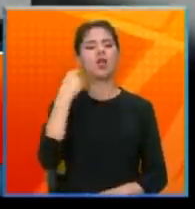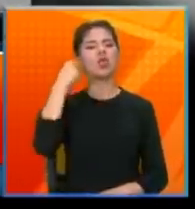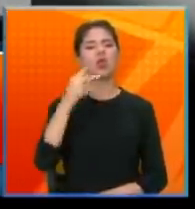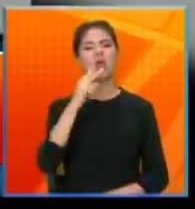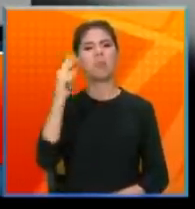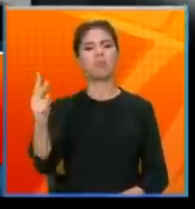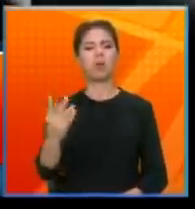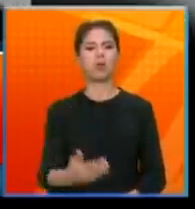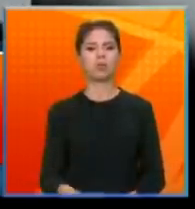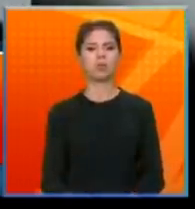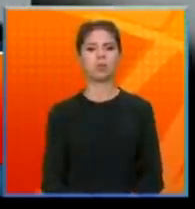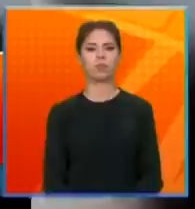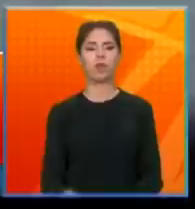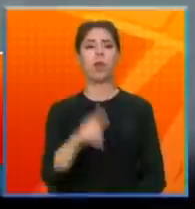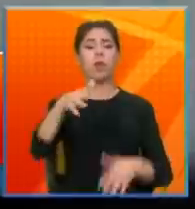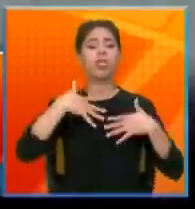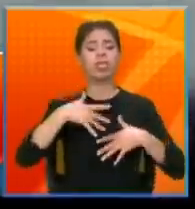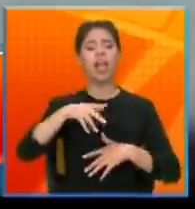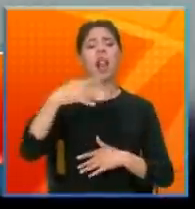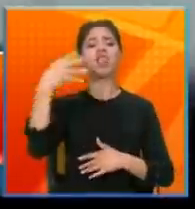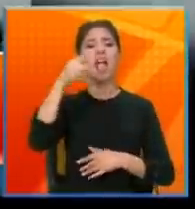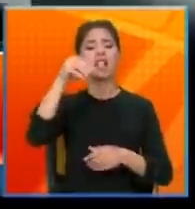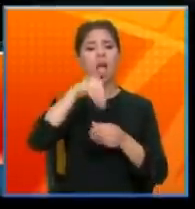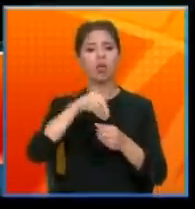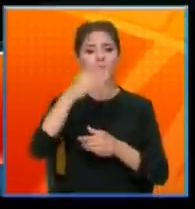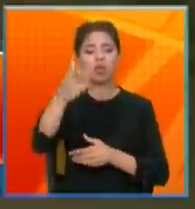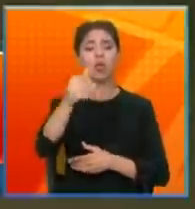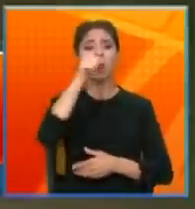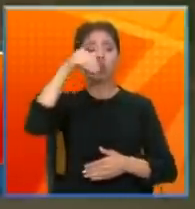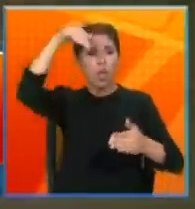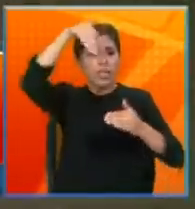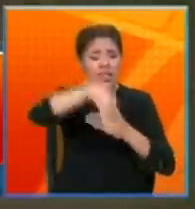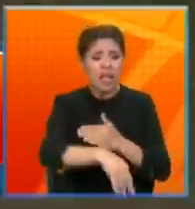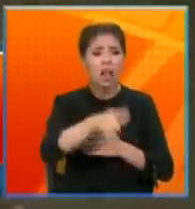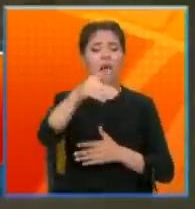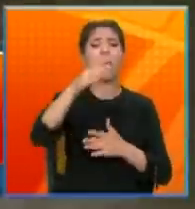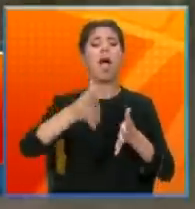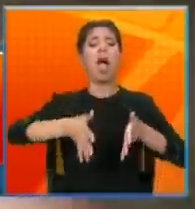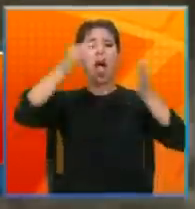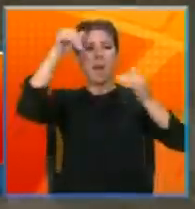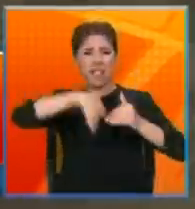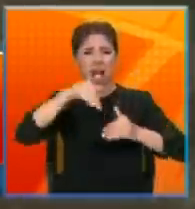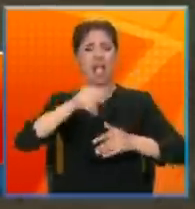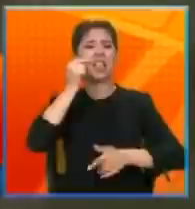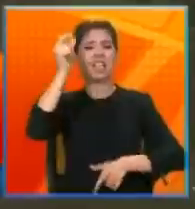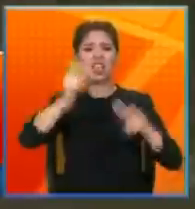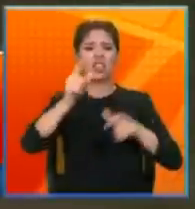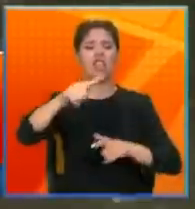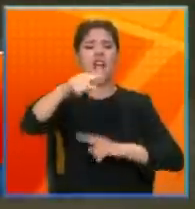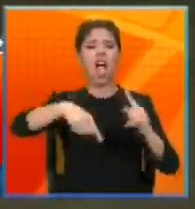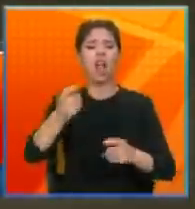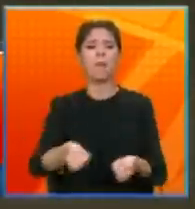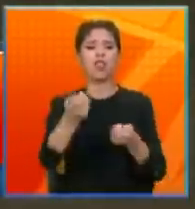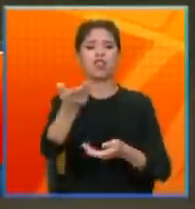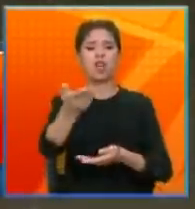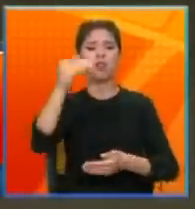Evet, bu izlediğimiz telaş yine Esenyurt'ta kayda geçti. Suya dalıp, yani apartmanın alt katındakileri arama çalışması aslında bakarsanız.